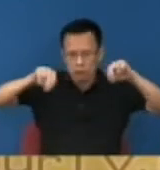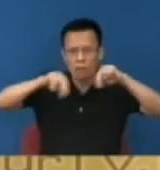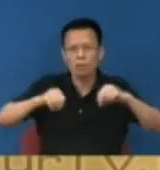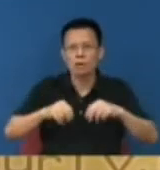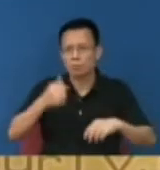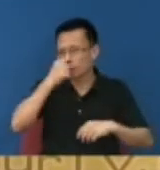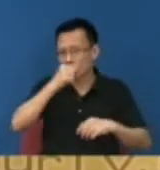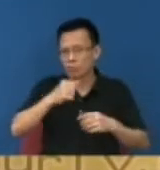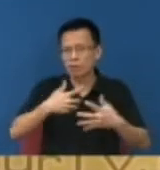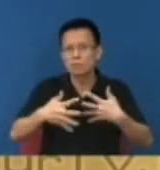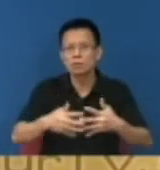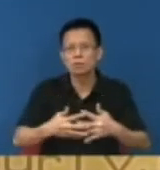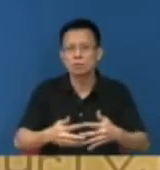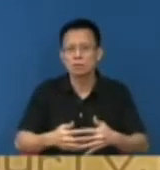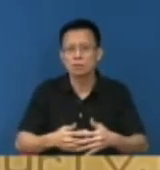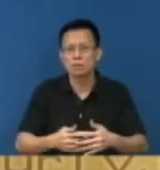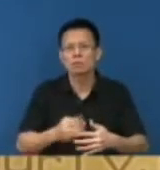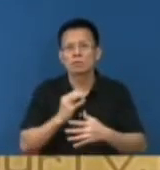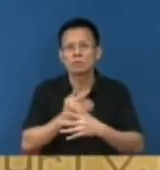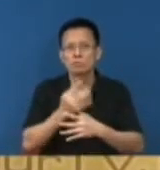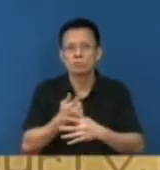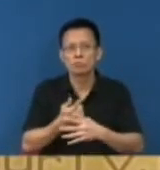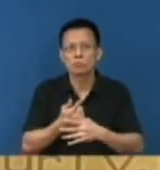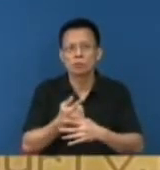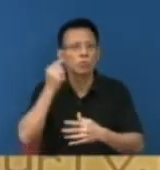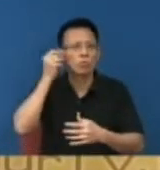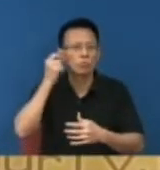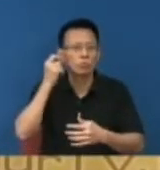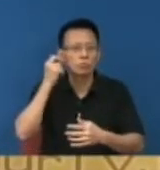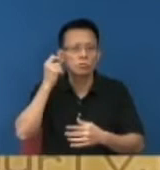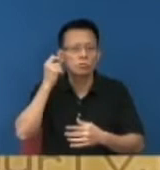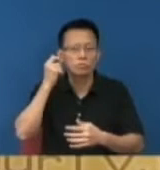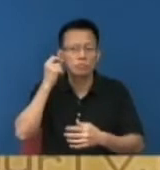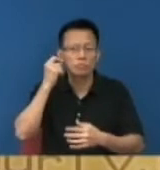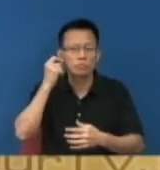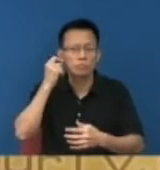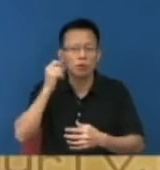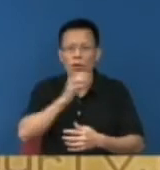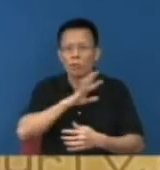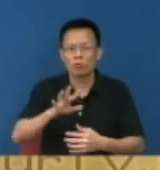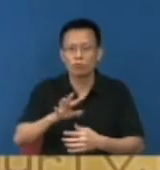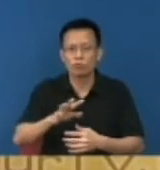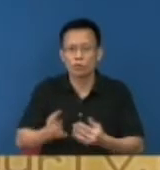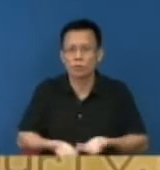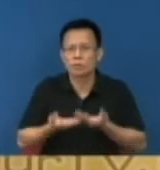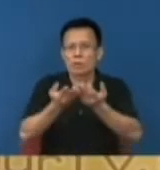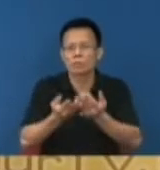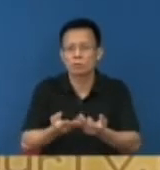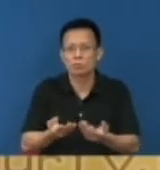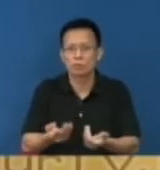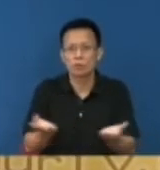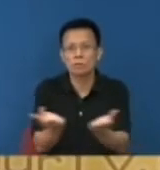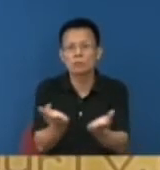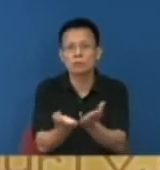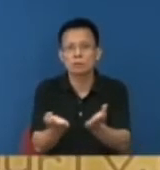於嗰位事主話唔會有進一步嘅證據，我哋都係反對